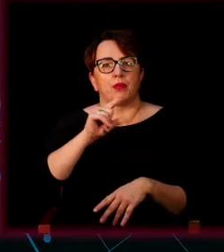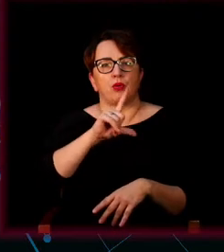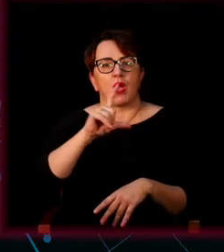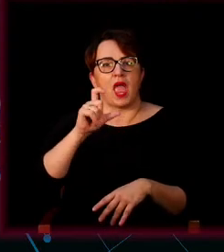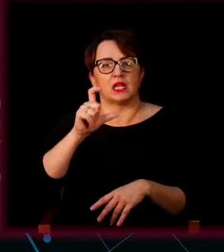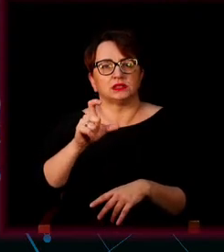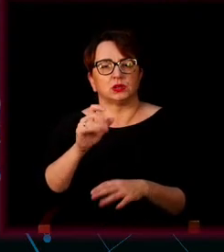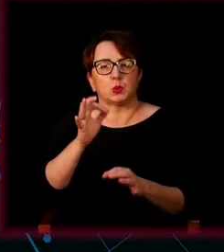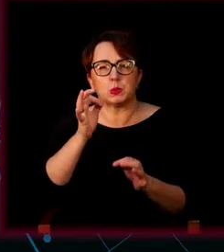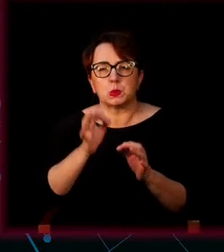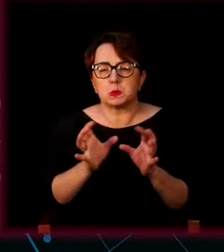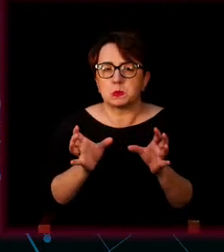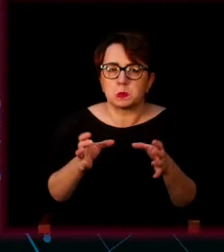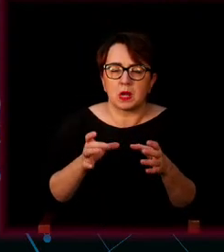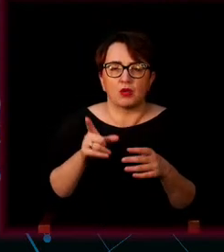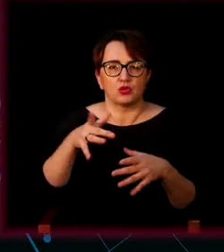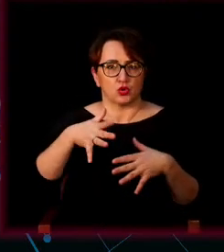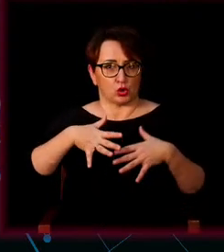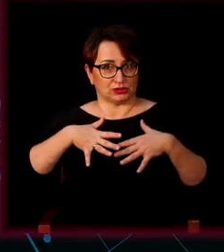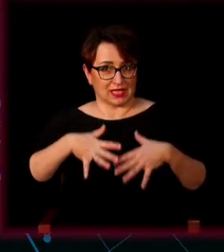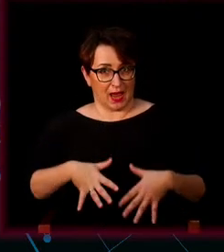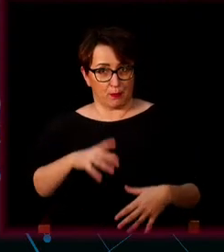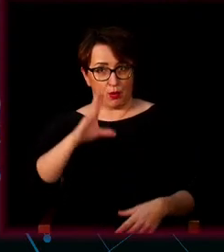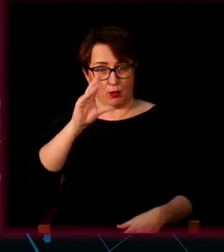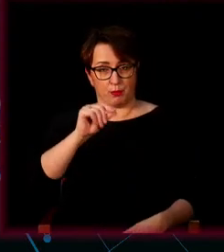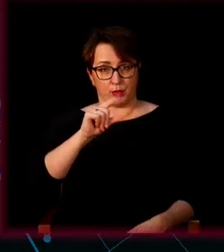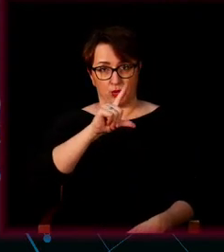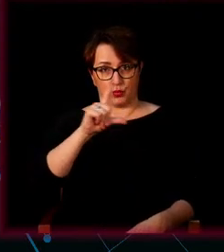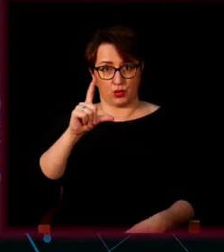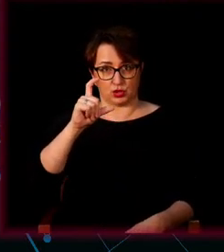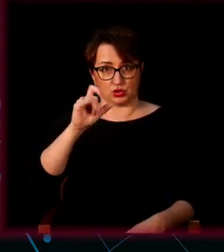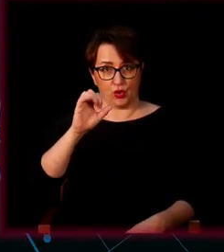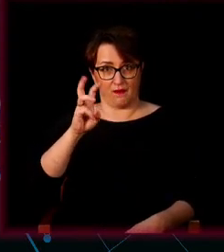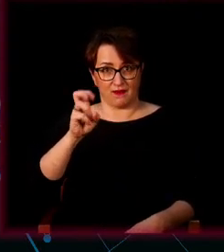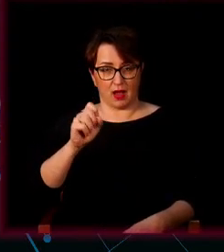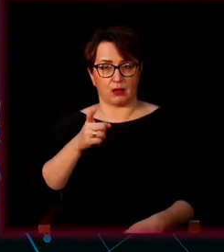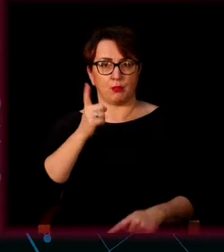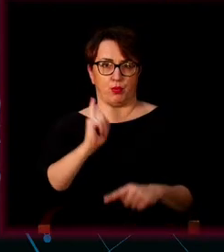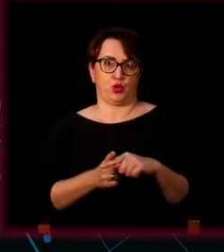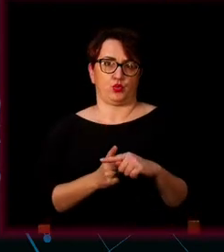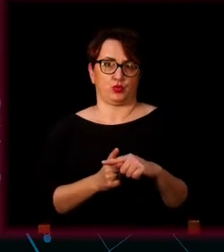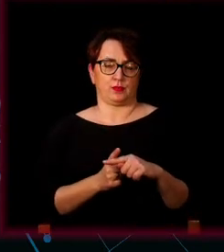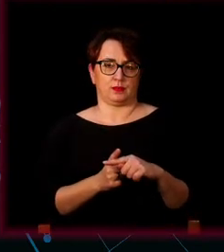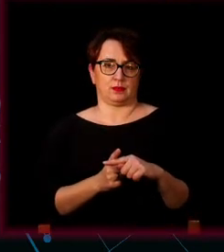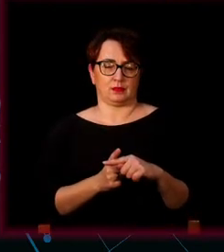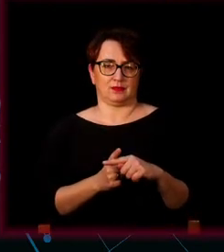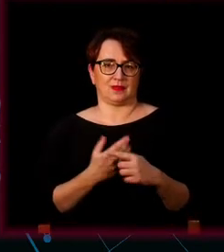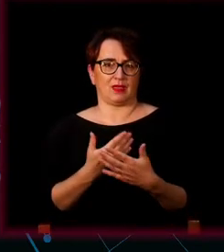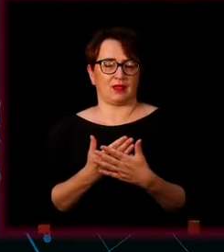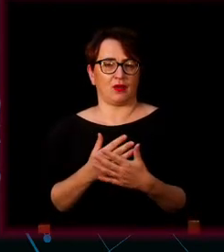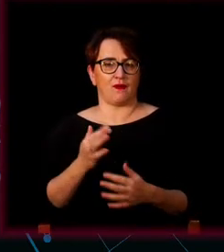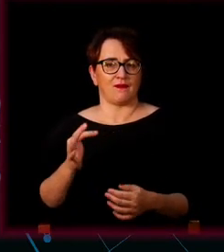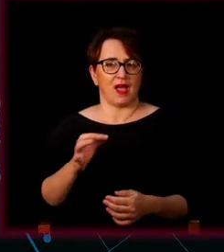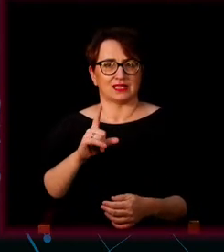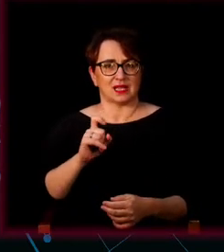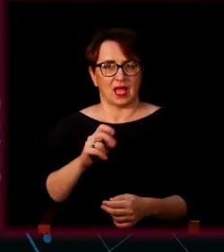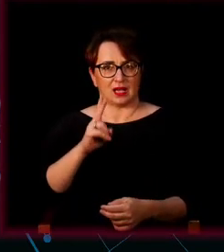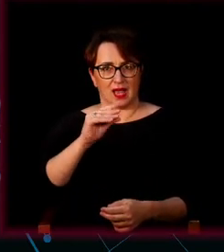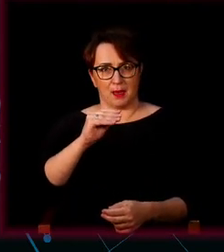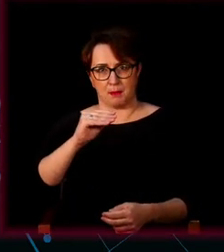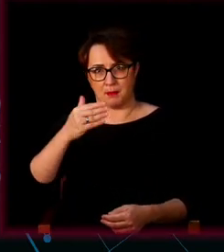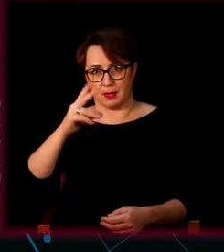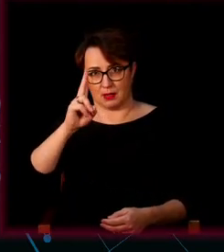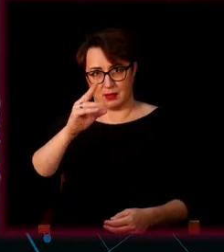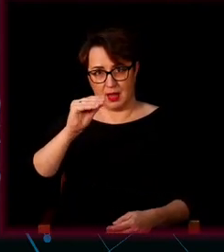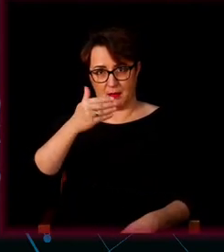w tej powieści, że mimo wszystko ta tożsamość płciowa dzieli się na pół, że w tej fazie Kemmer, jeśli ktoś staje